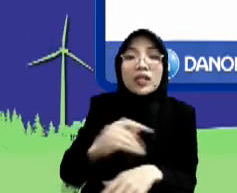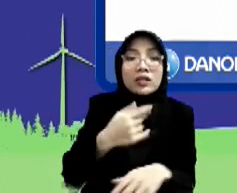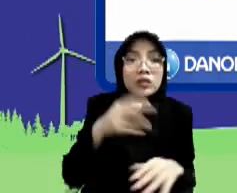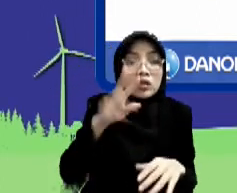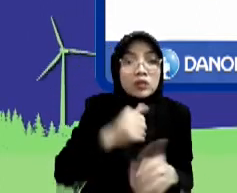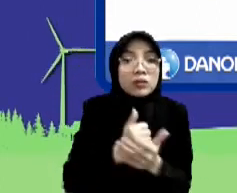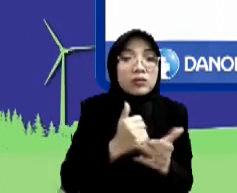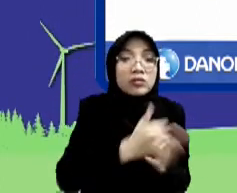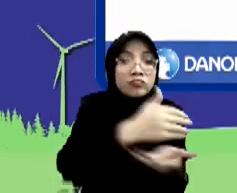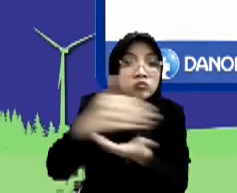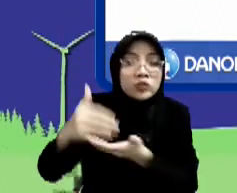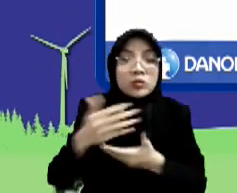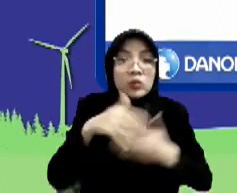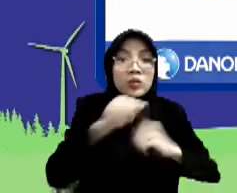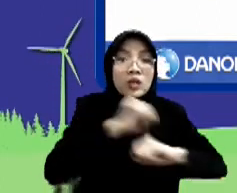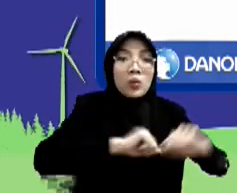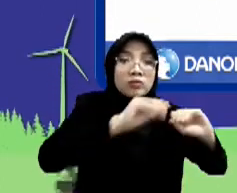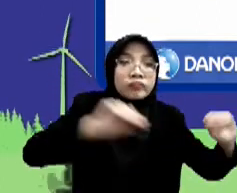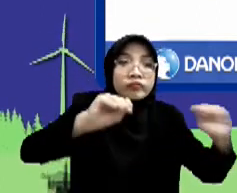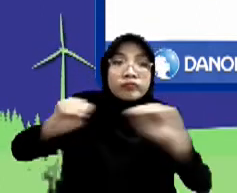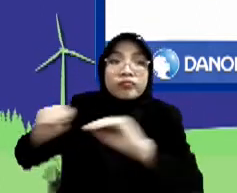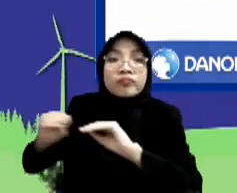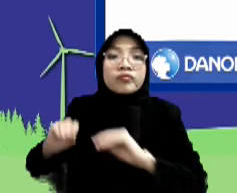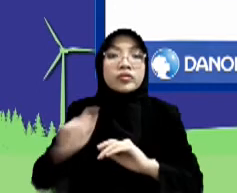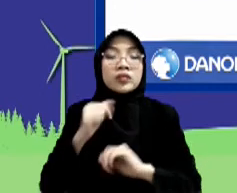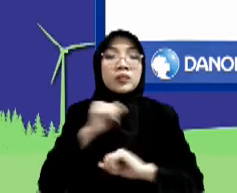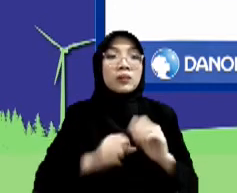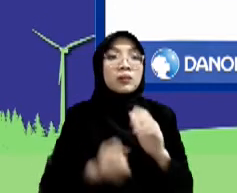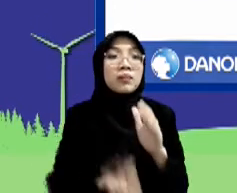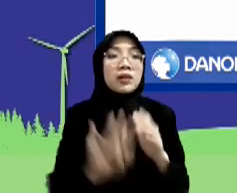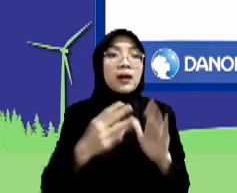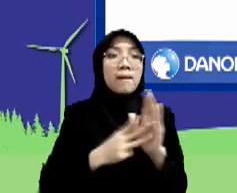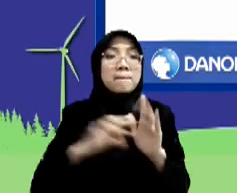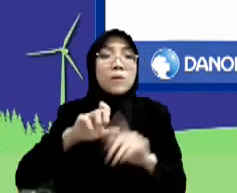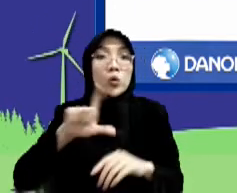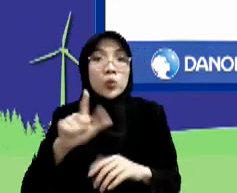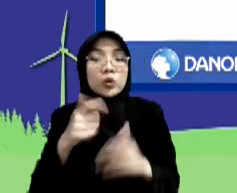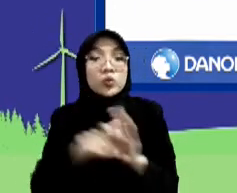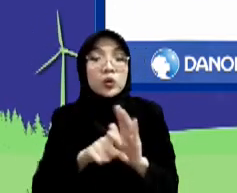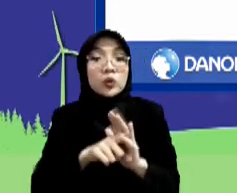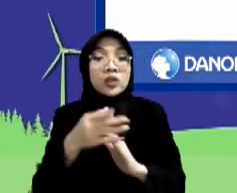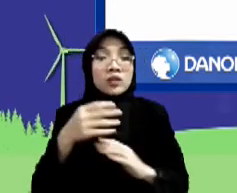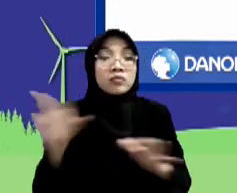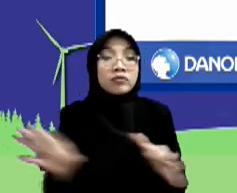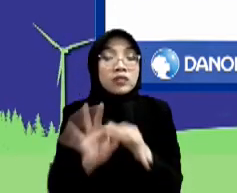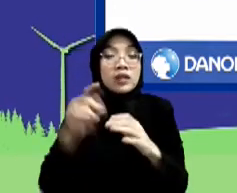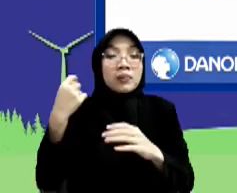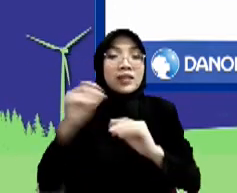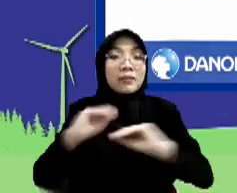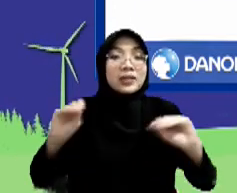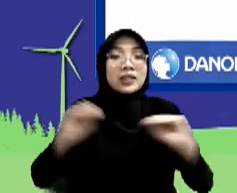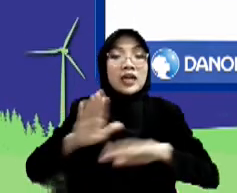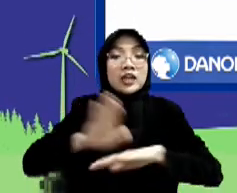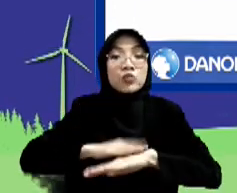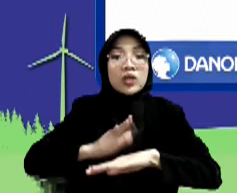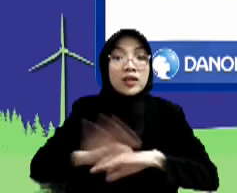sebagainya itu juga bagian dari edukasi kita kemudian kita juga lakukan apa kembangkan modul ini yang kita lakukan e Coba lakukan dengan Kementerian Pendidikan ee dan kebudayaan